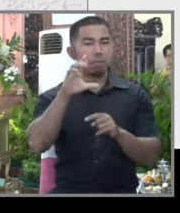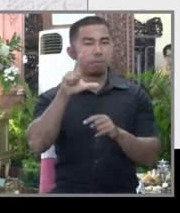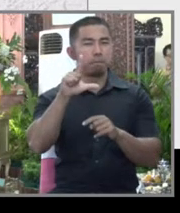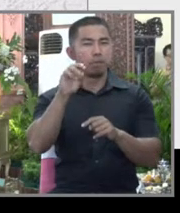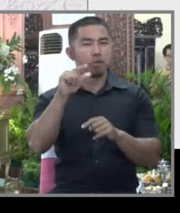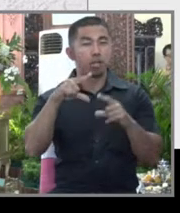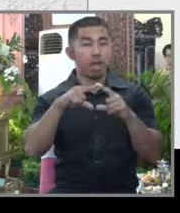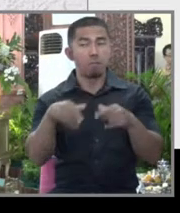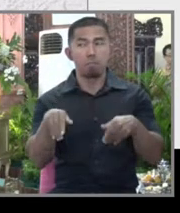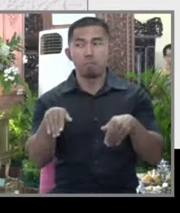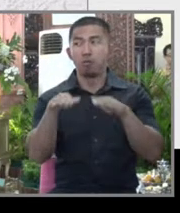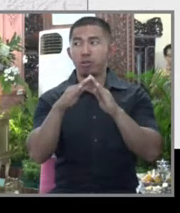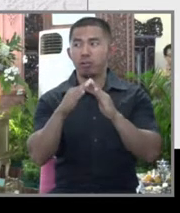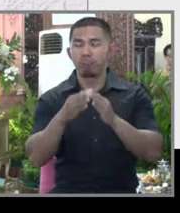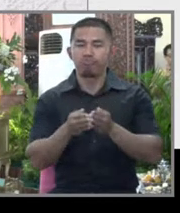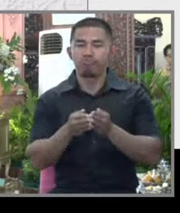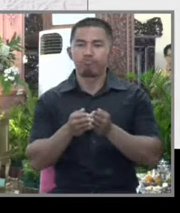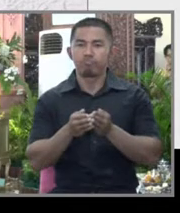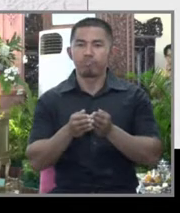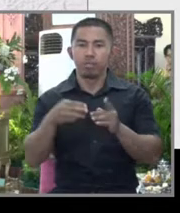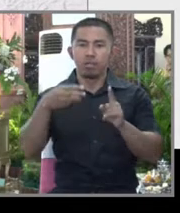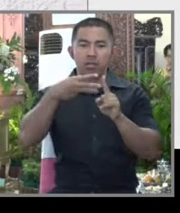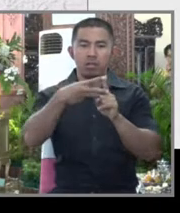pembangunan bendungan Randu Gunting.